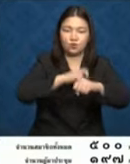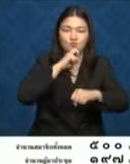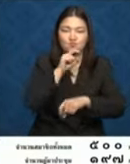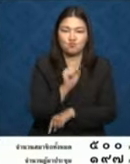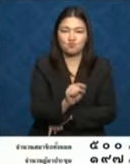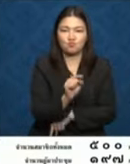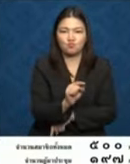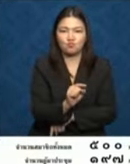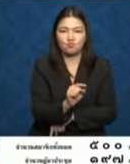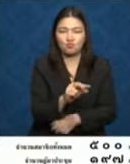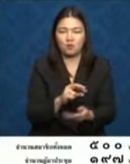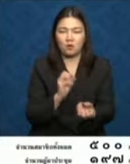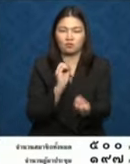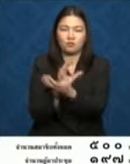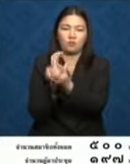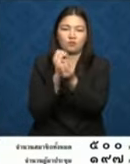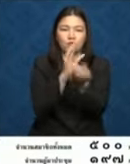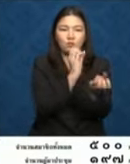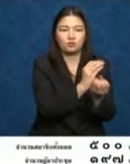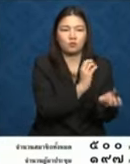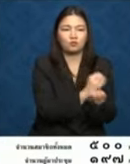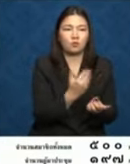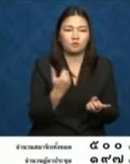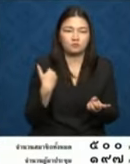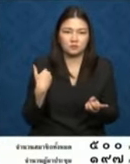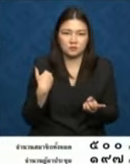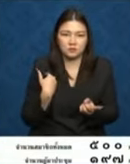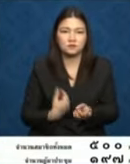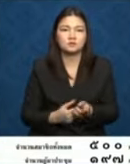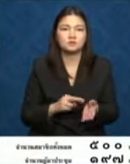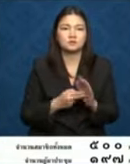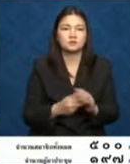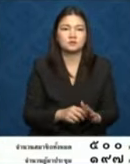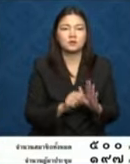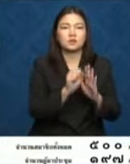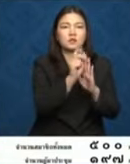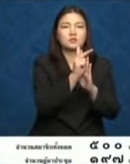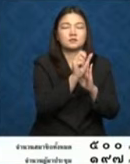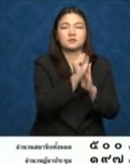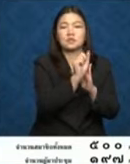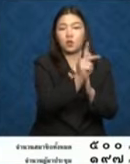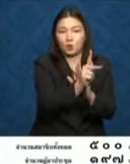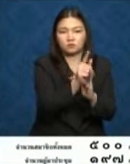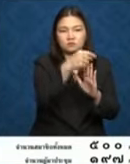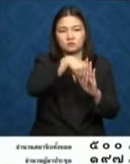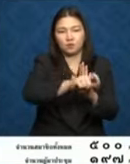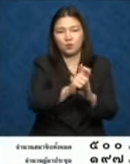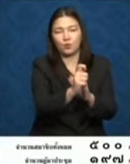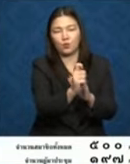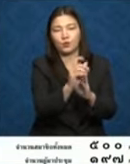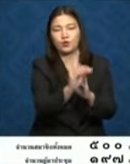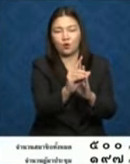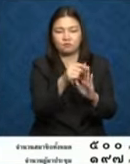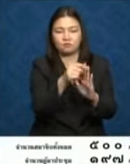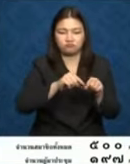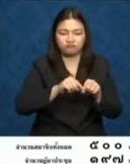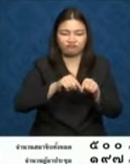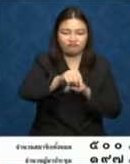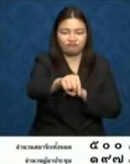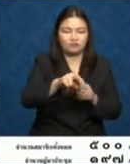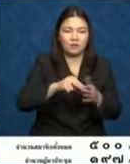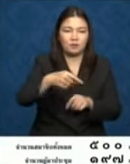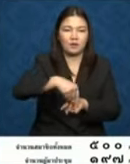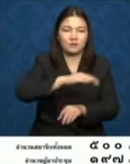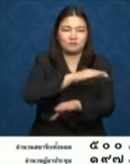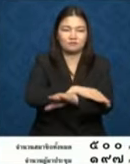วงสายสกลนครอุดรธานีเนื่องจากว่าสร้างแล้วก็มีเกาะกลางถนนทำให้พี่น้องประชาชน2